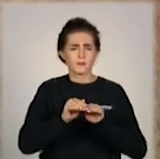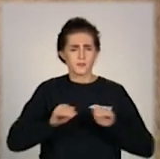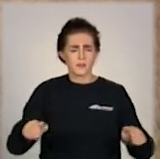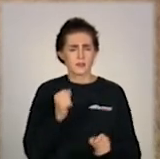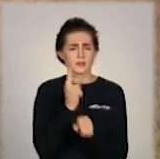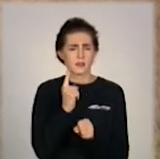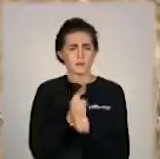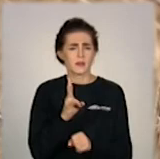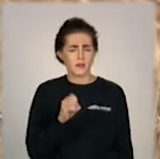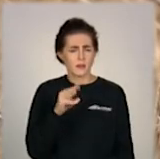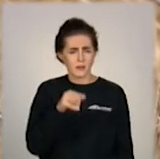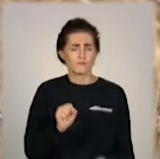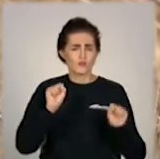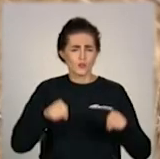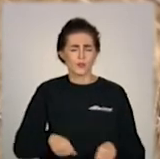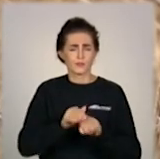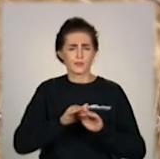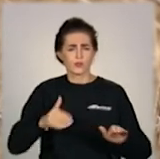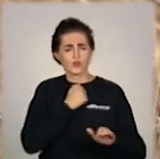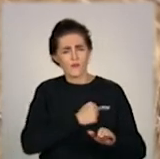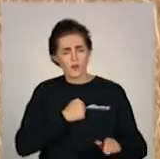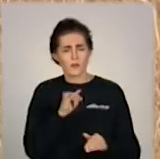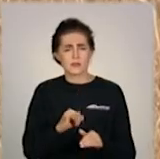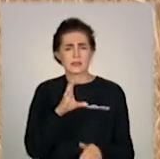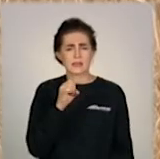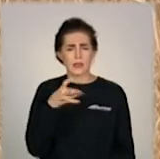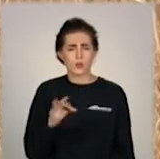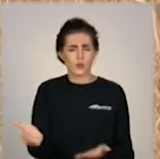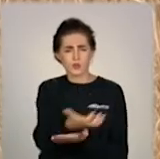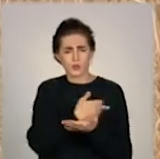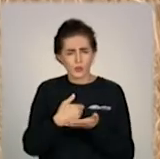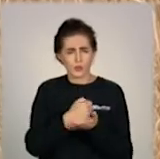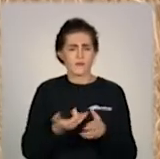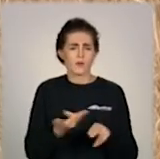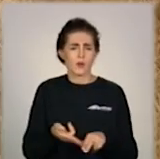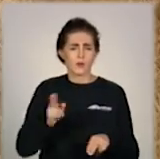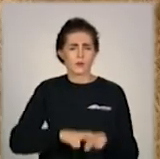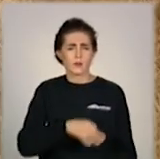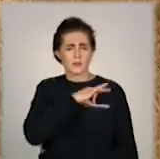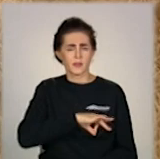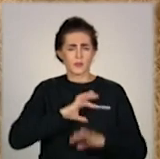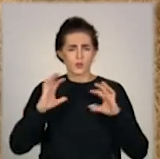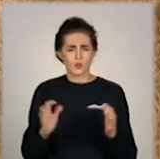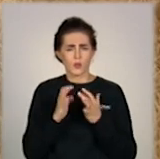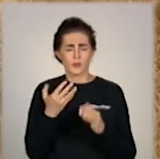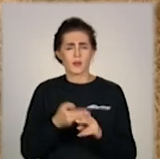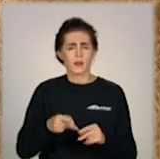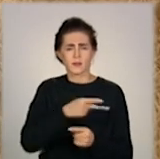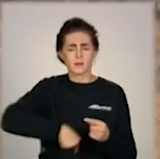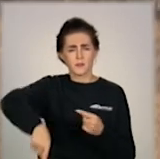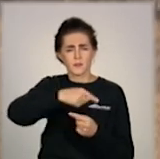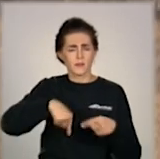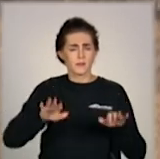заборонена тут для випаса. Випасання худоби і сінокосіння, воно навіть корисне для збереження саме оцих лучних